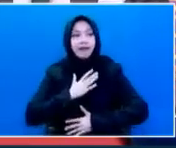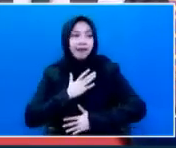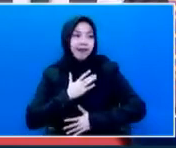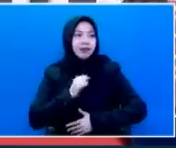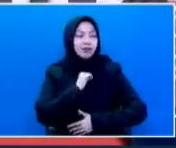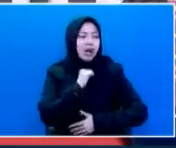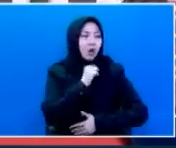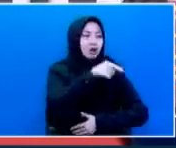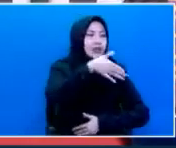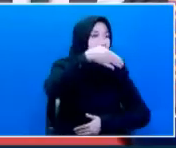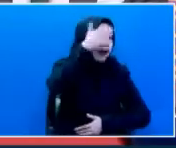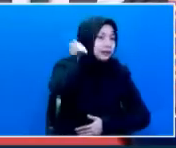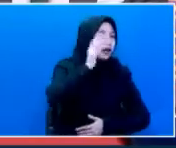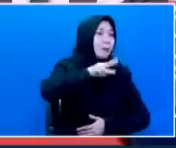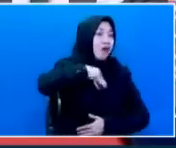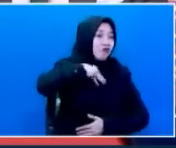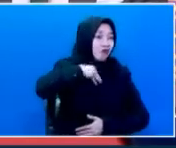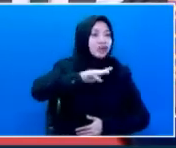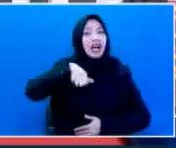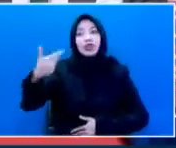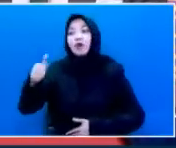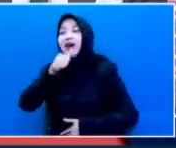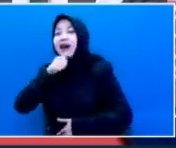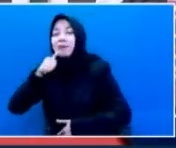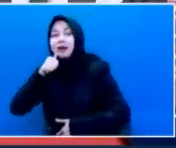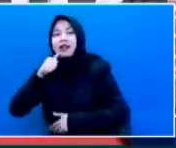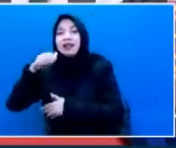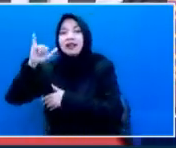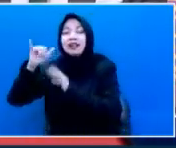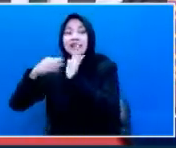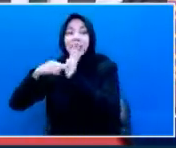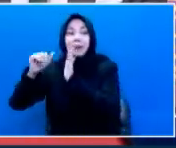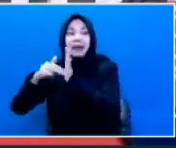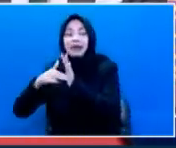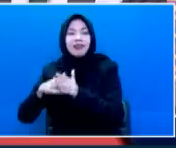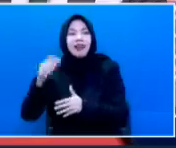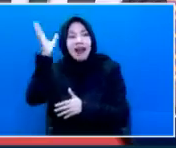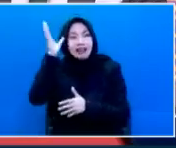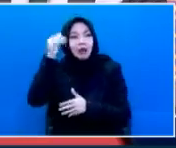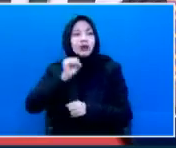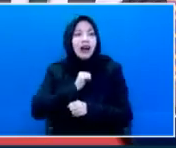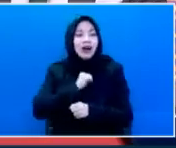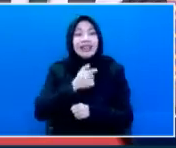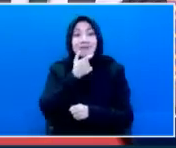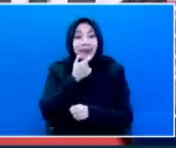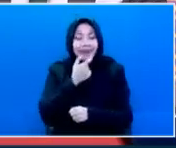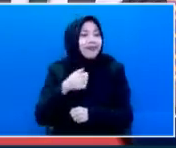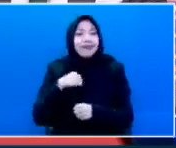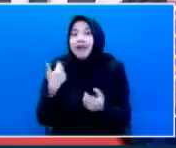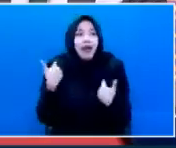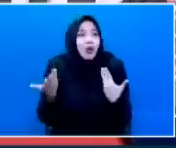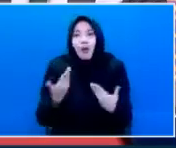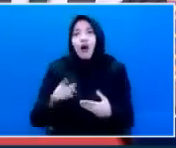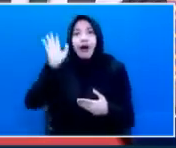Ganjar Mahfud apalagi Anis muaimin itu nasib IKN belum jelas nah jadi itu